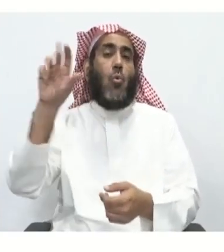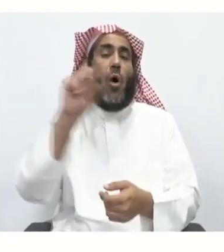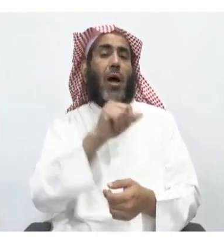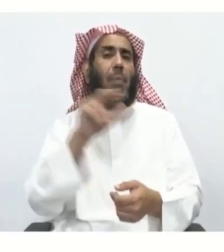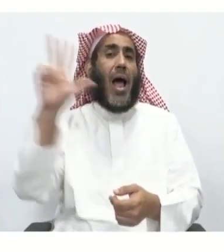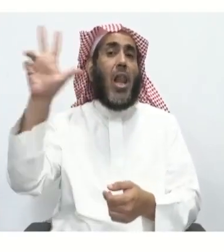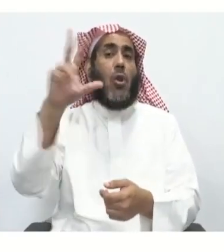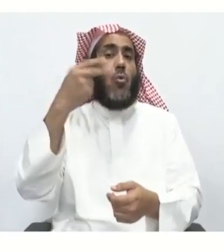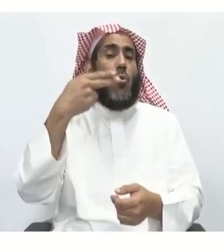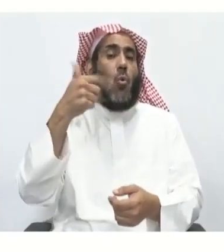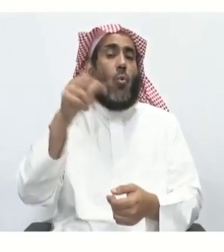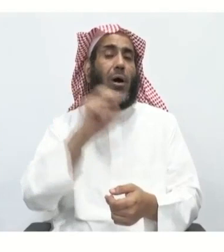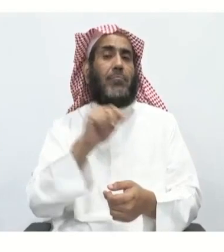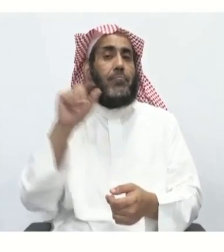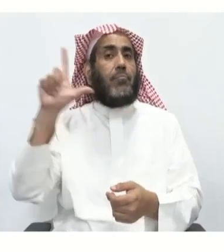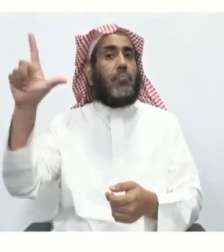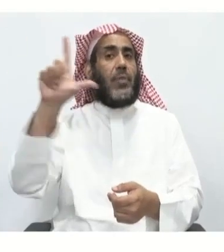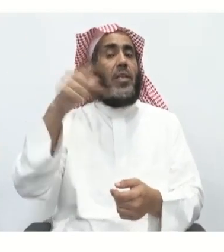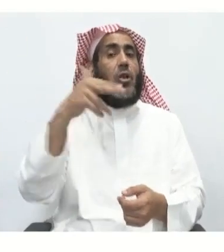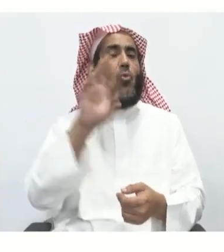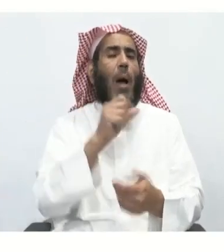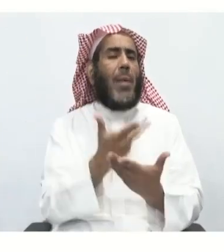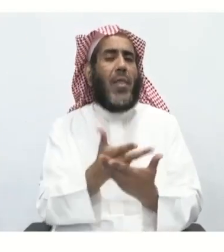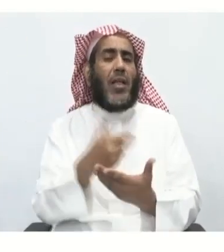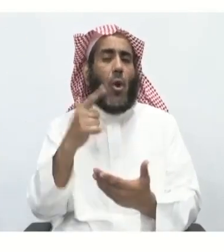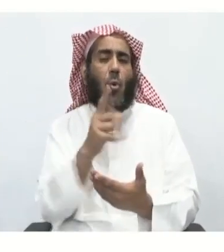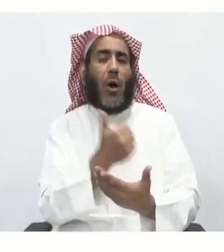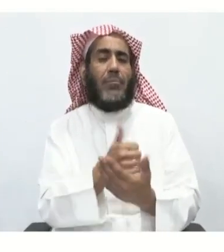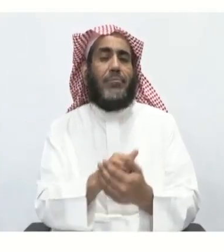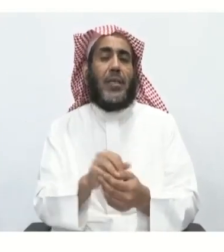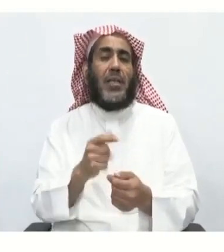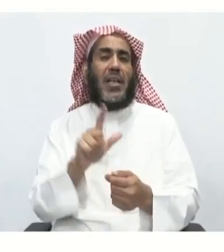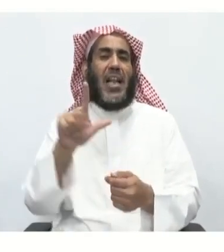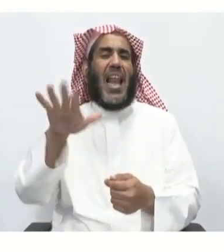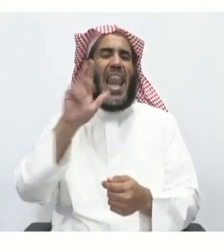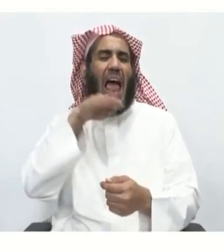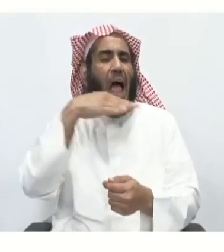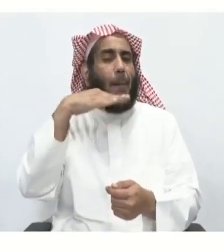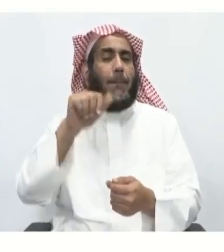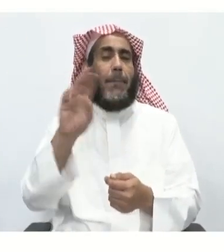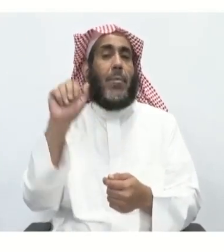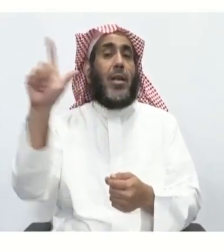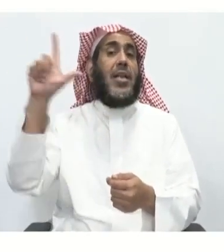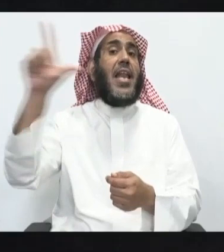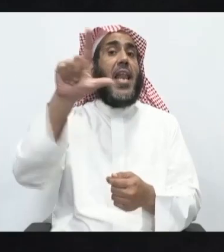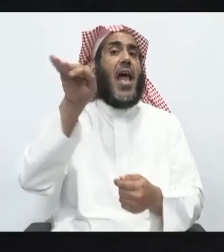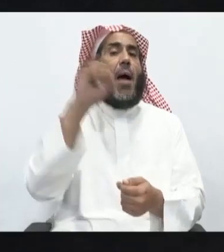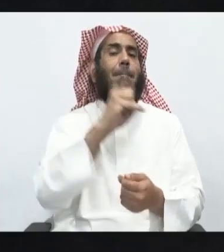اللغه وهنا تقول للغه ما الذي حدث كذلك هنا لحم اللحم وتقول